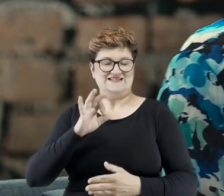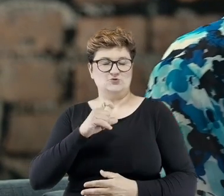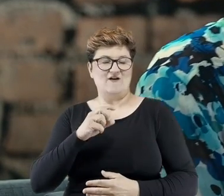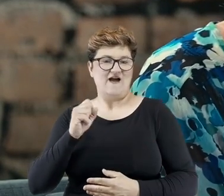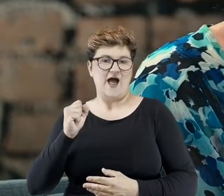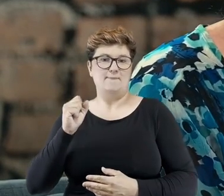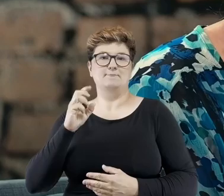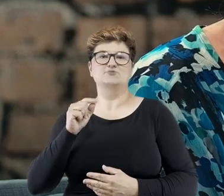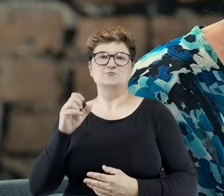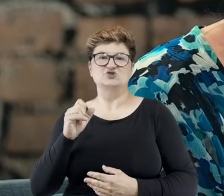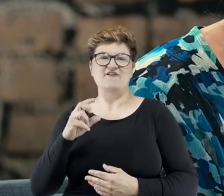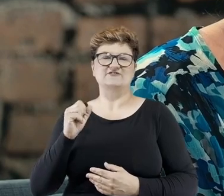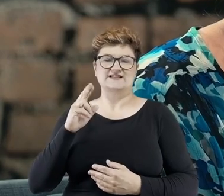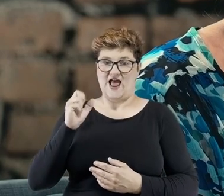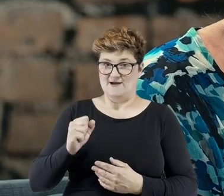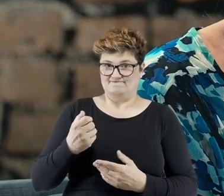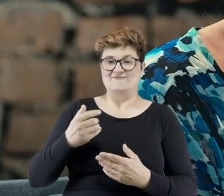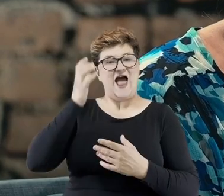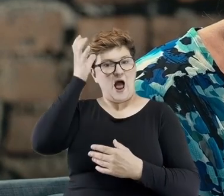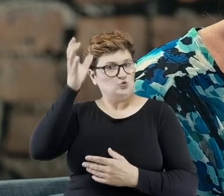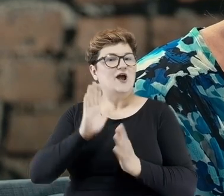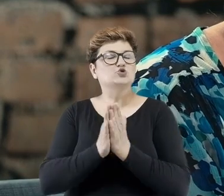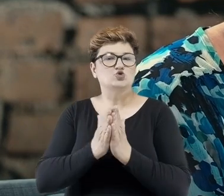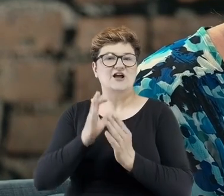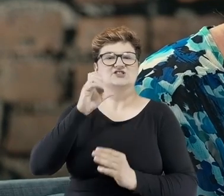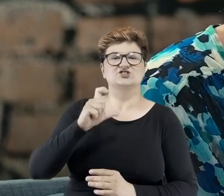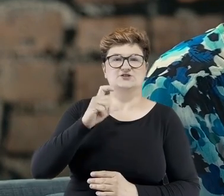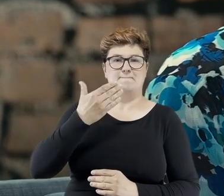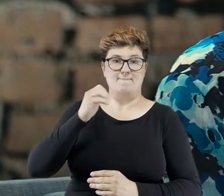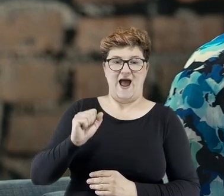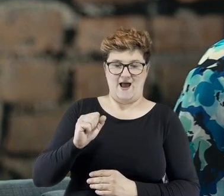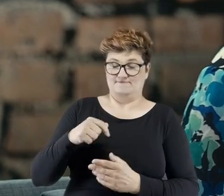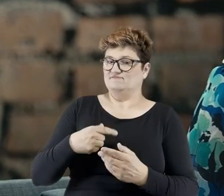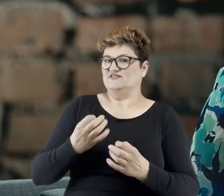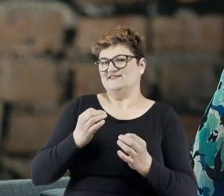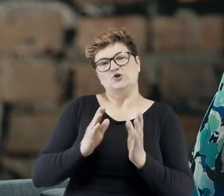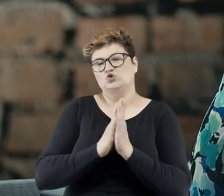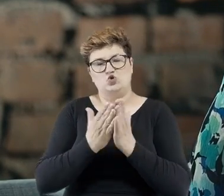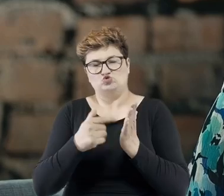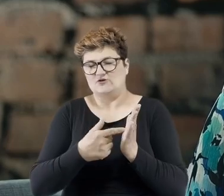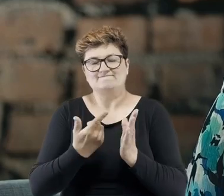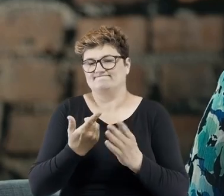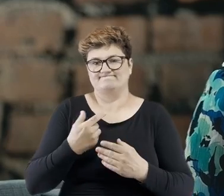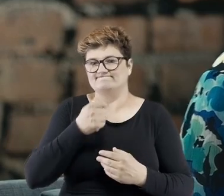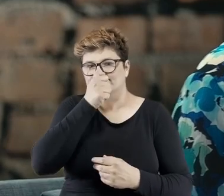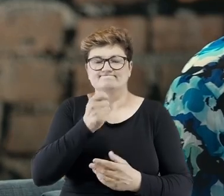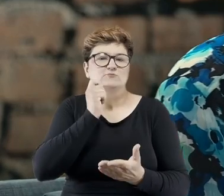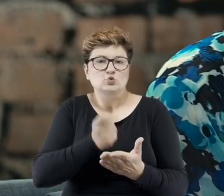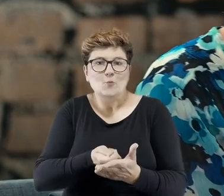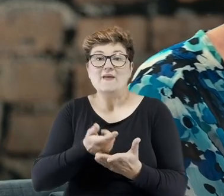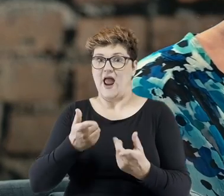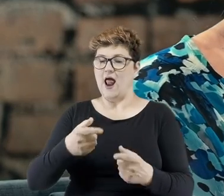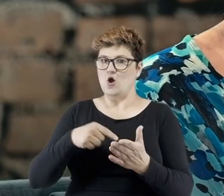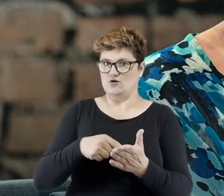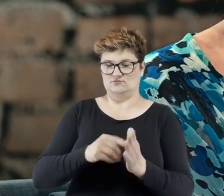Ćma o Stanisławie Przybyszewskiej. Pokazuje, jest to książka, która dzisiaj w zasadzie jest niedostępna na rynku, natomiast jest jedną z takich pozycji